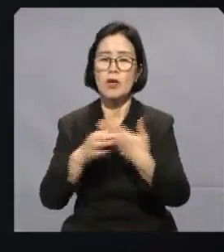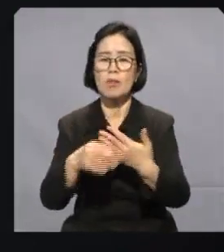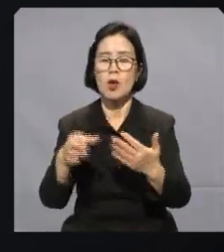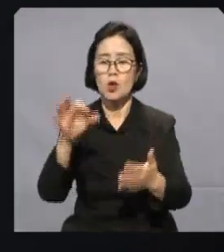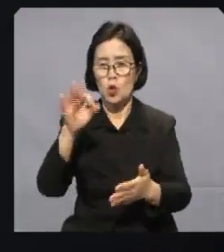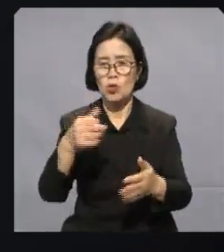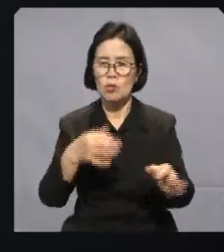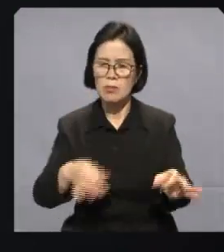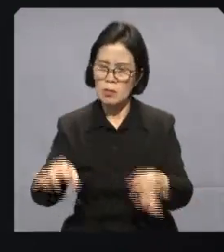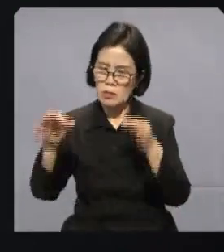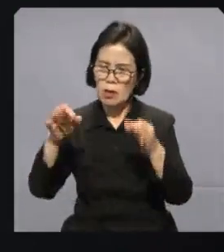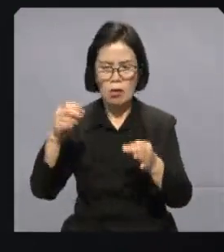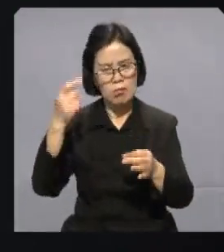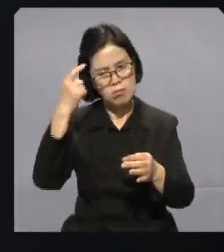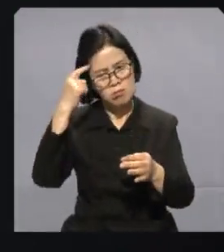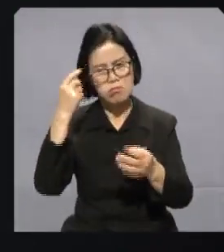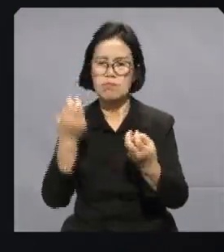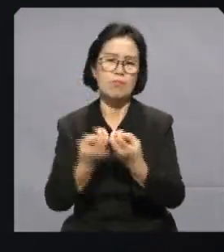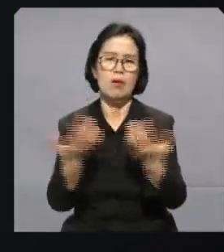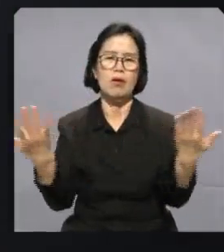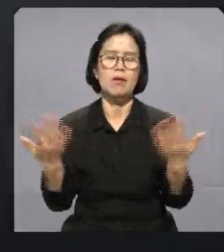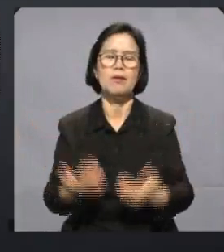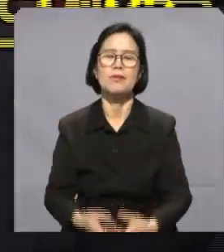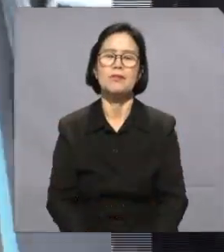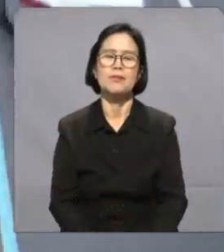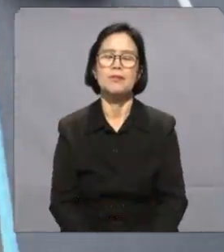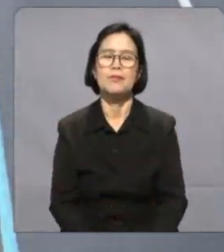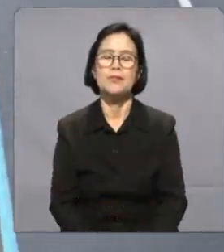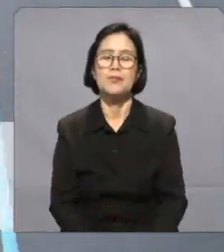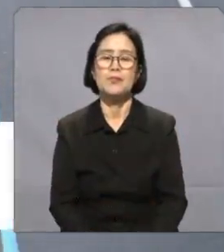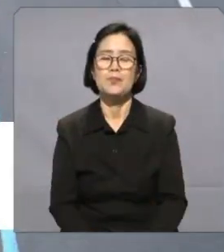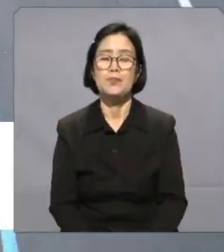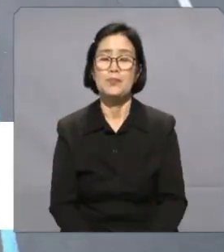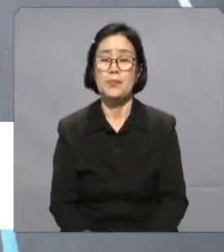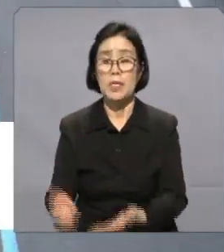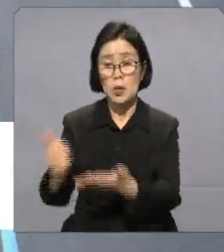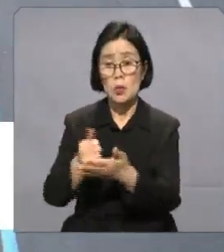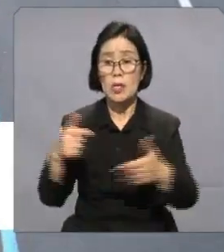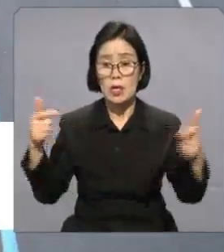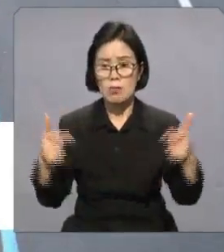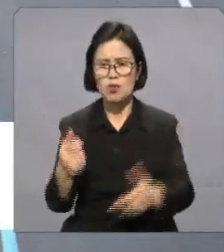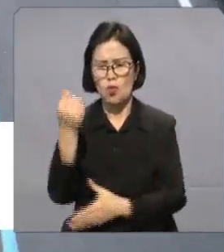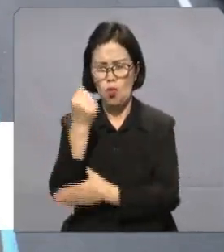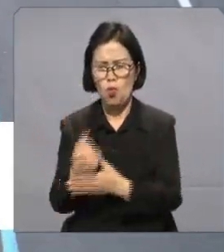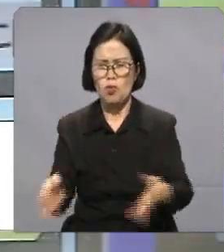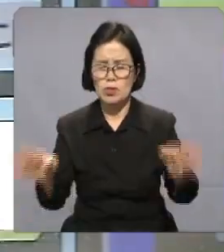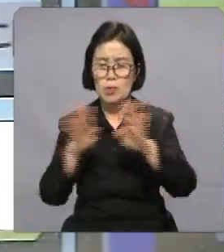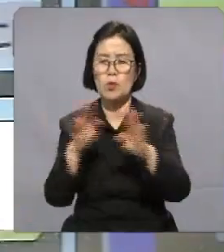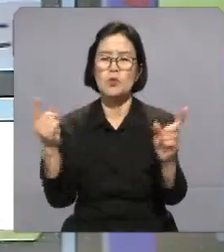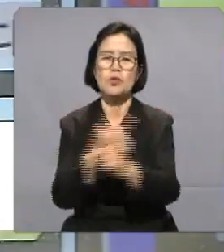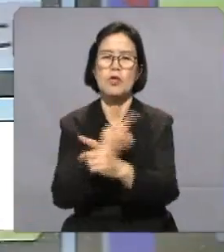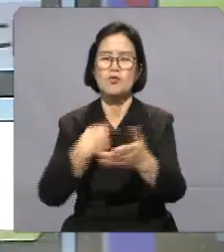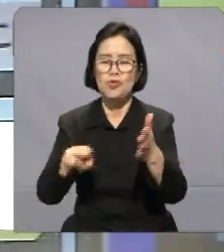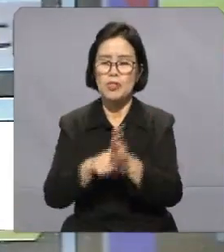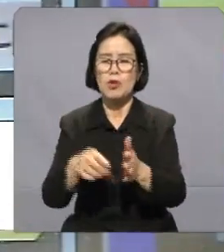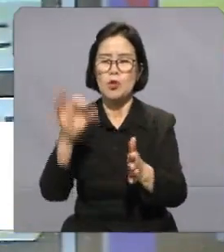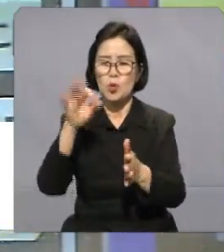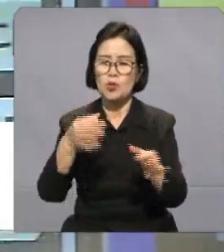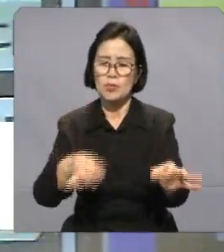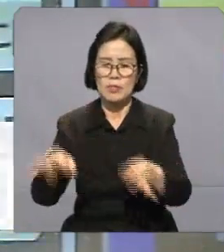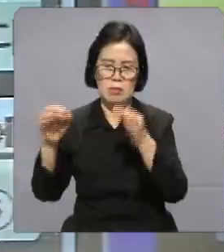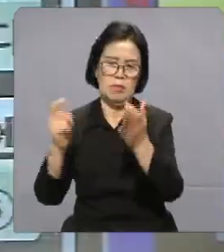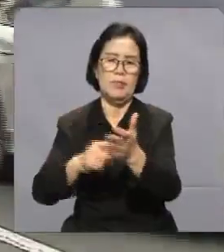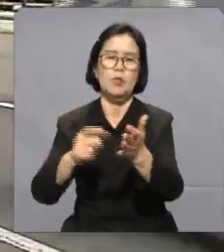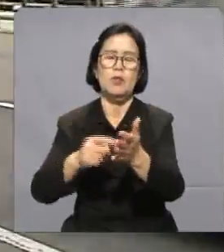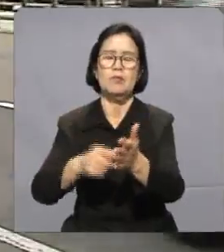인상을 고려할 수밖에 없다고 말했습니다. 이용객 감소와 노후 시설물 교체를 위해서라도 요금 인상이 시급한